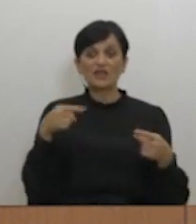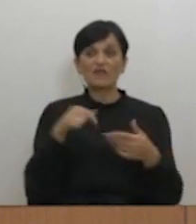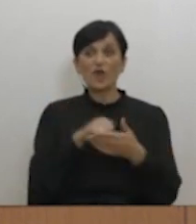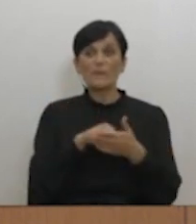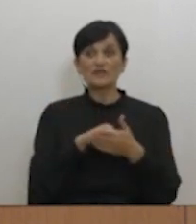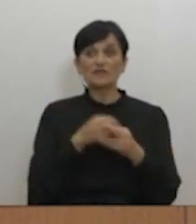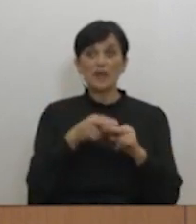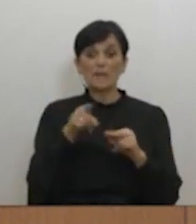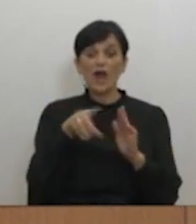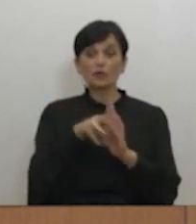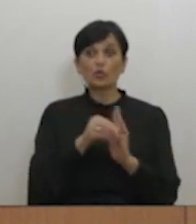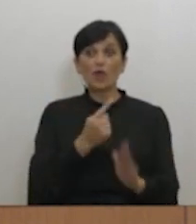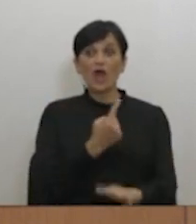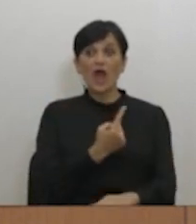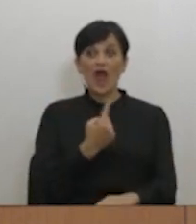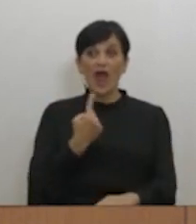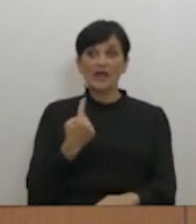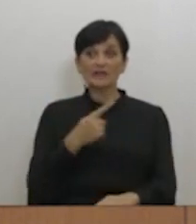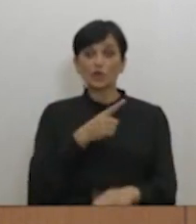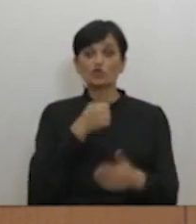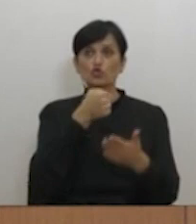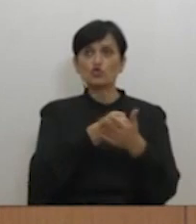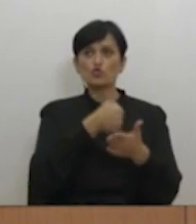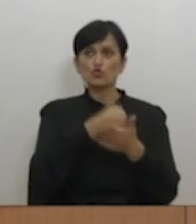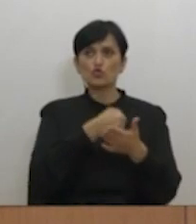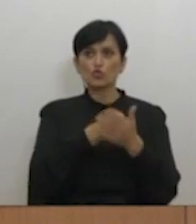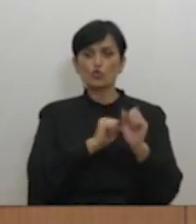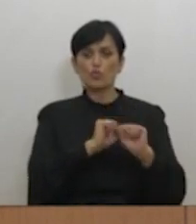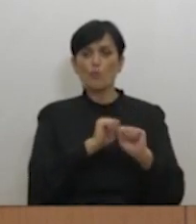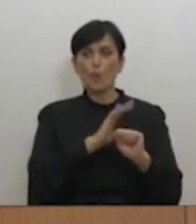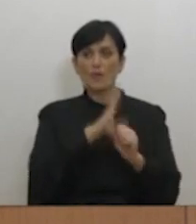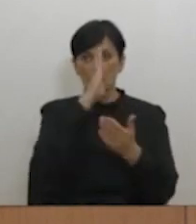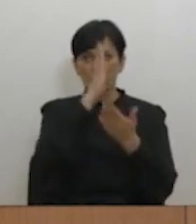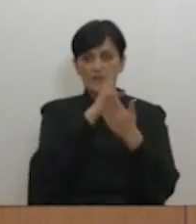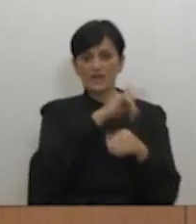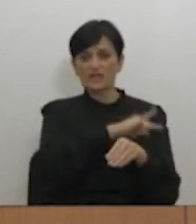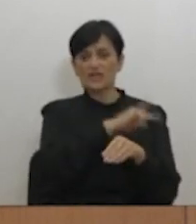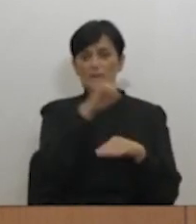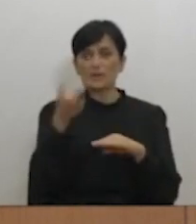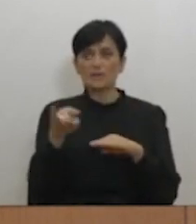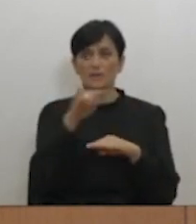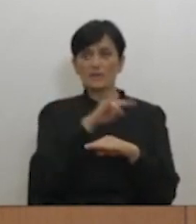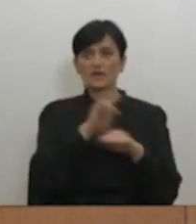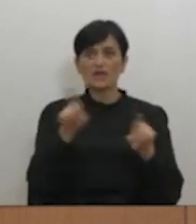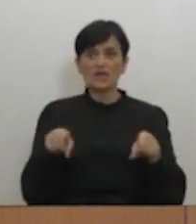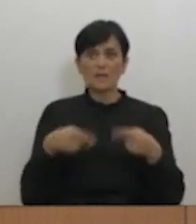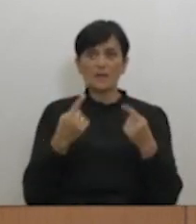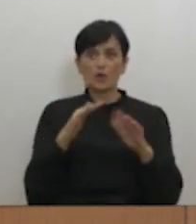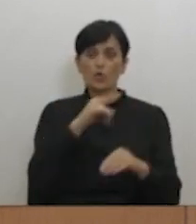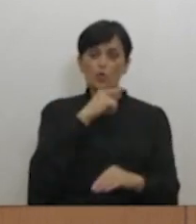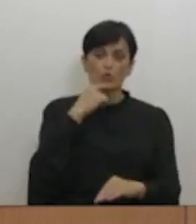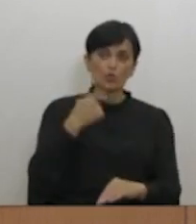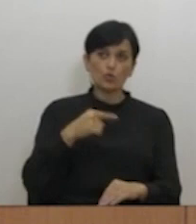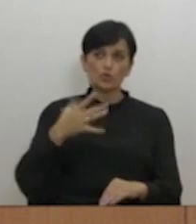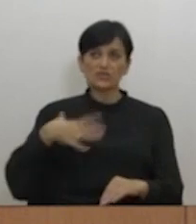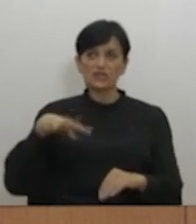მათ შორის ერთ-ერთი თი რასაც ის ლობირებდა, ეს იყო პირდაპირი ფრენების აღდგენა რუსეთს და